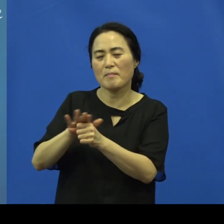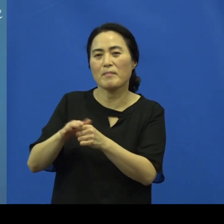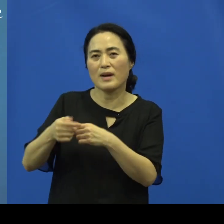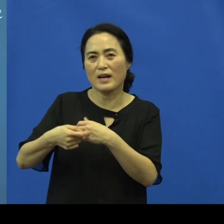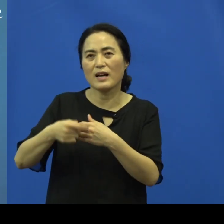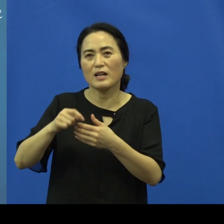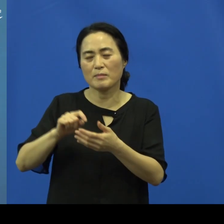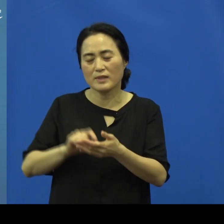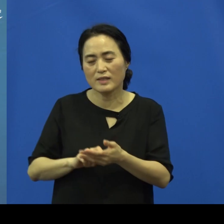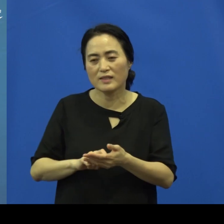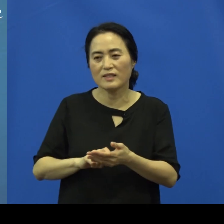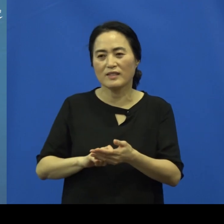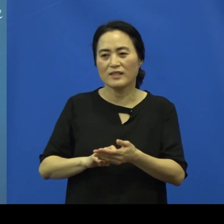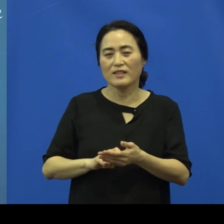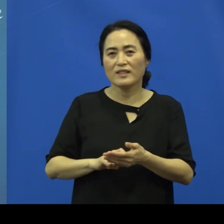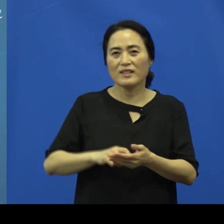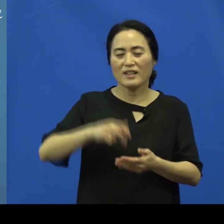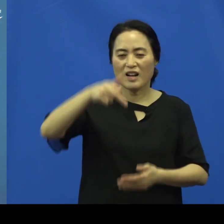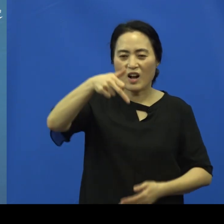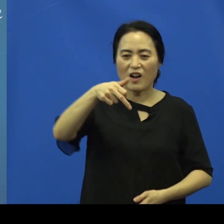그래서 여러분, 이 긍휼은